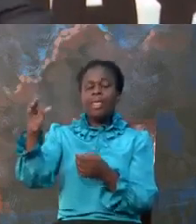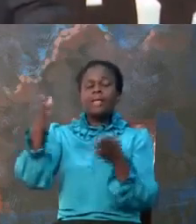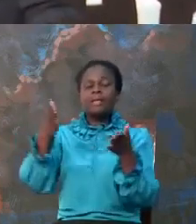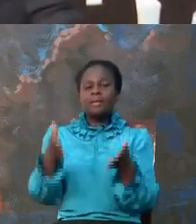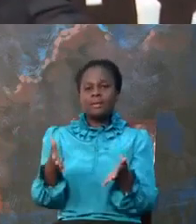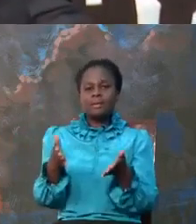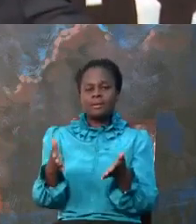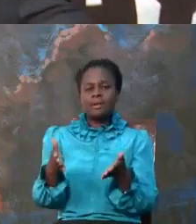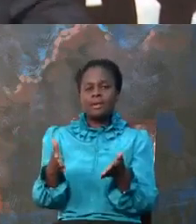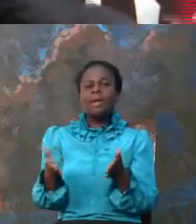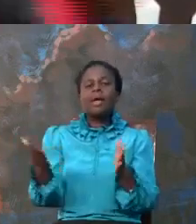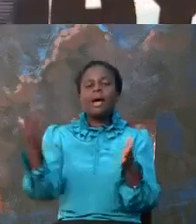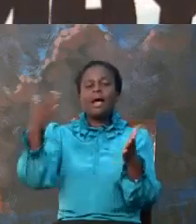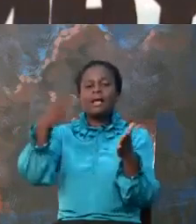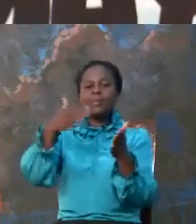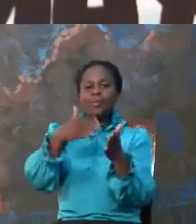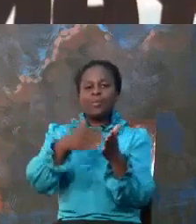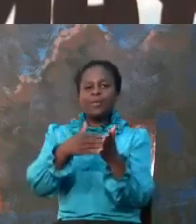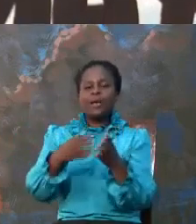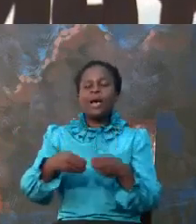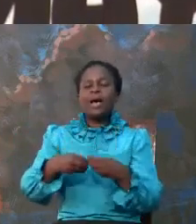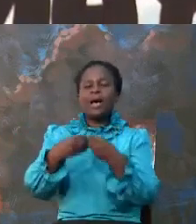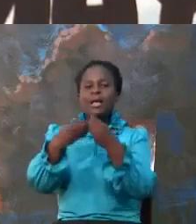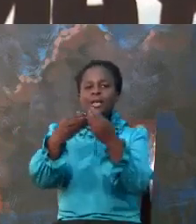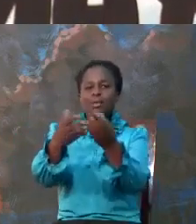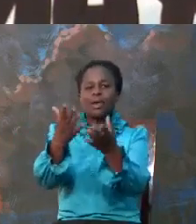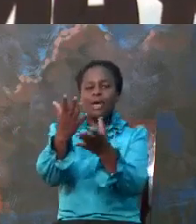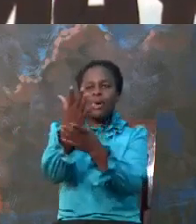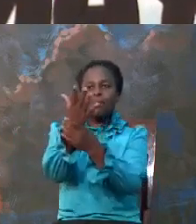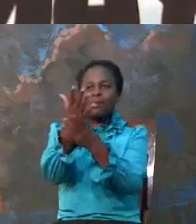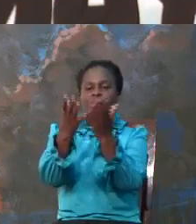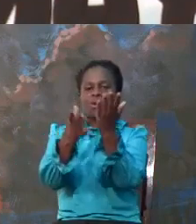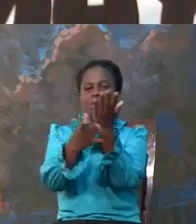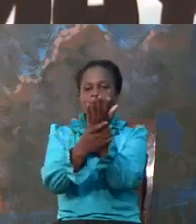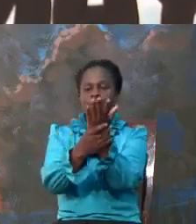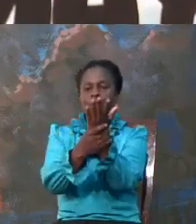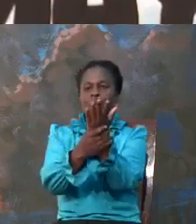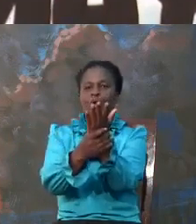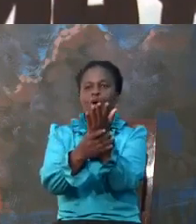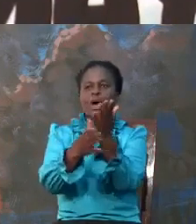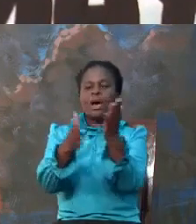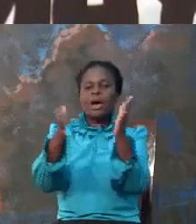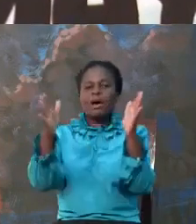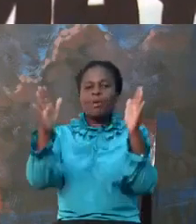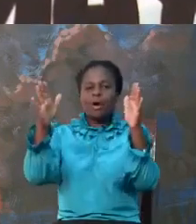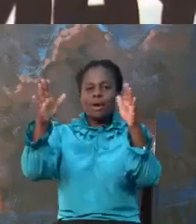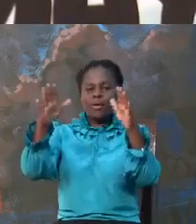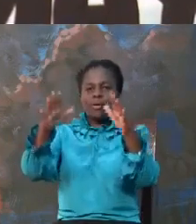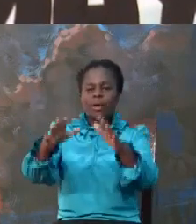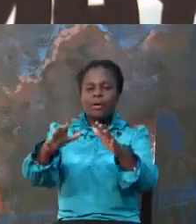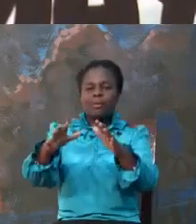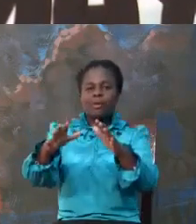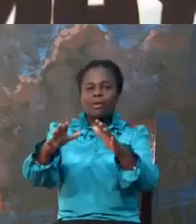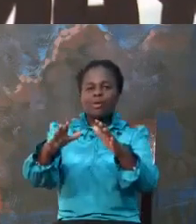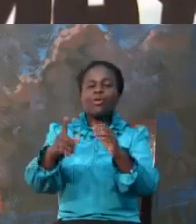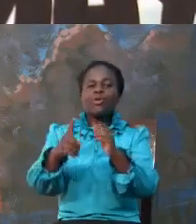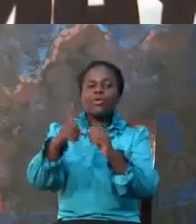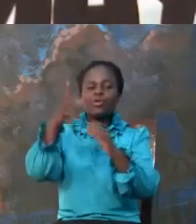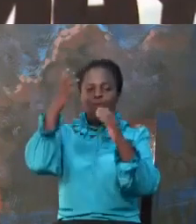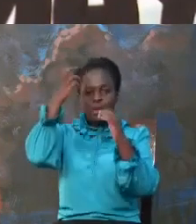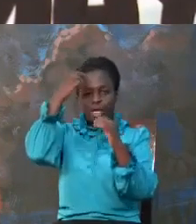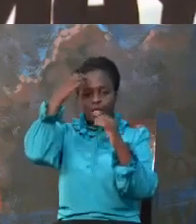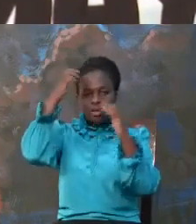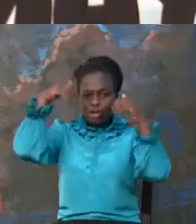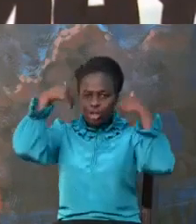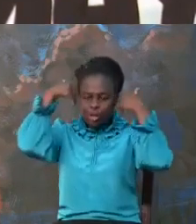Sasa alipofika aliweka mikono na akaungama dhambi yake juu ya kichwa cha yule mbuzi, juu ya kichwa cha yule